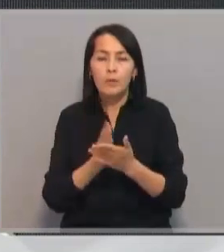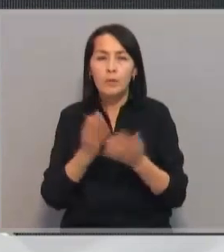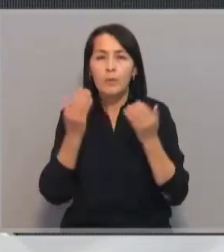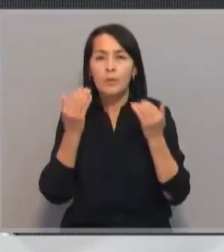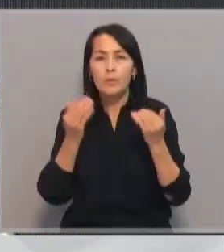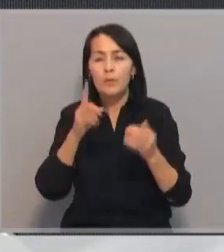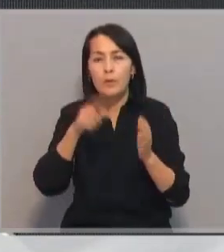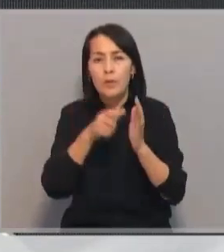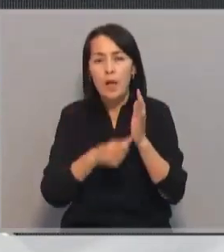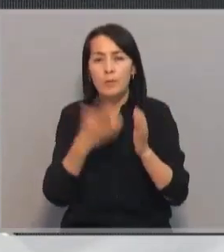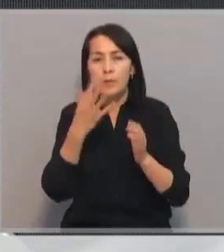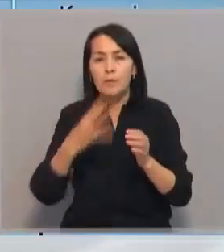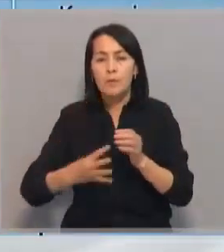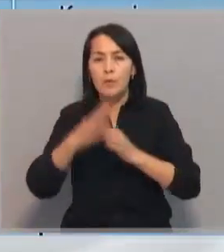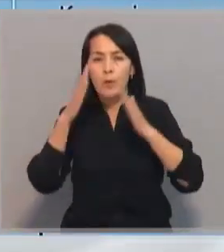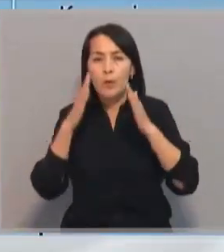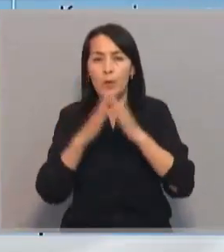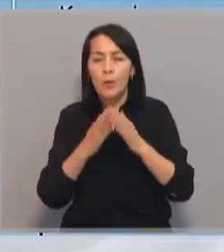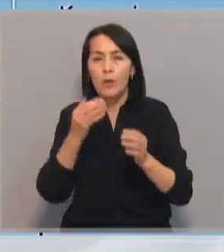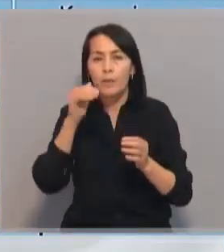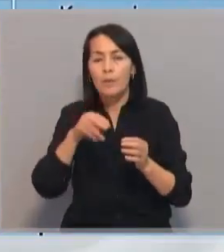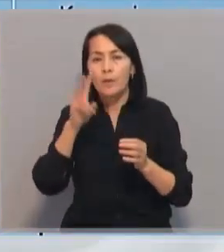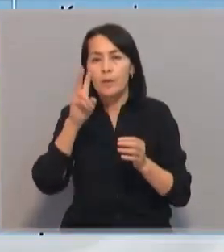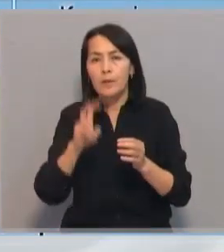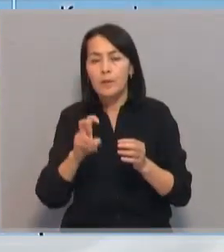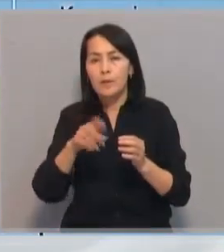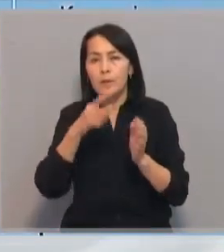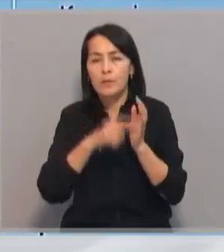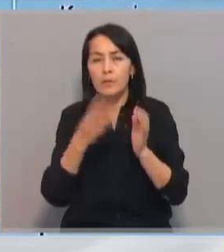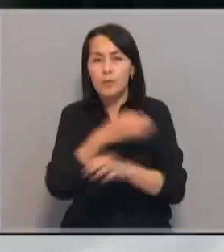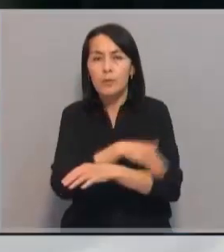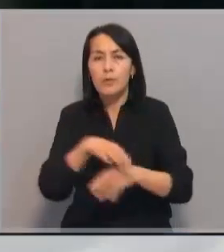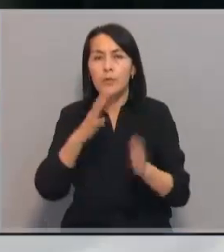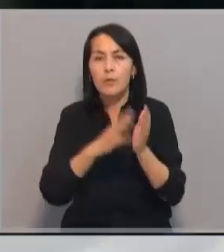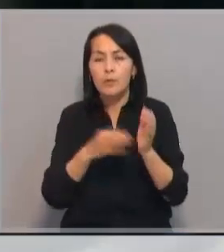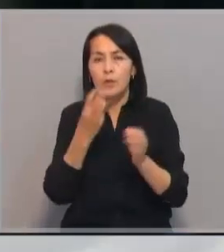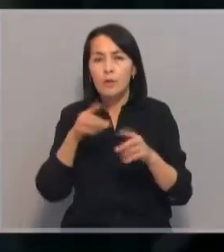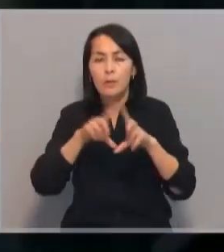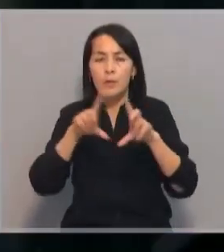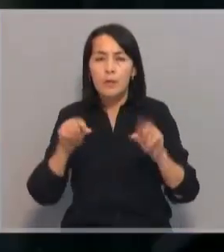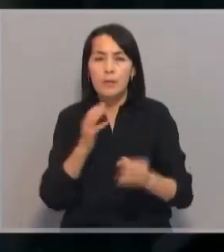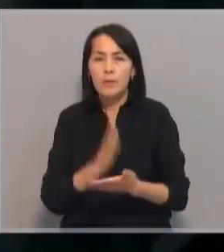Оның ішінде 165 көп қабатты үй, 1274 көше, 93 әлеуметтік